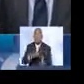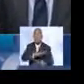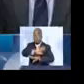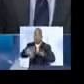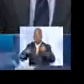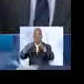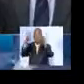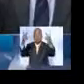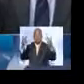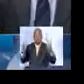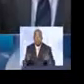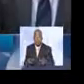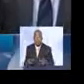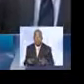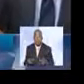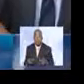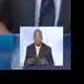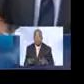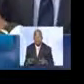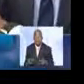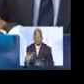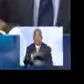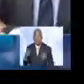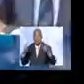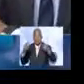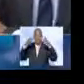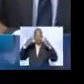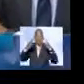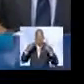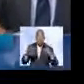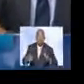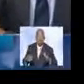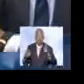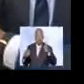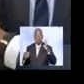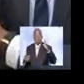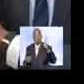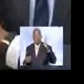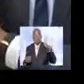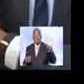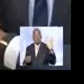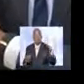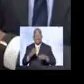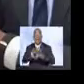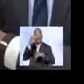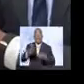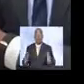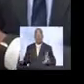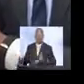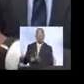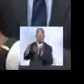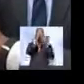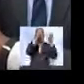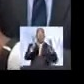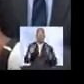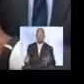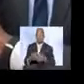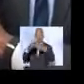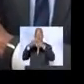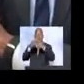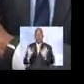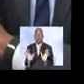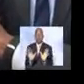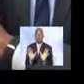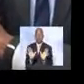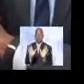lieux, en faire une typologie et puis mener des opérations de déguerpissement. Naturellement, nous allons axer le